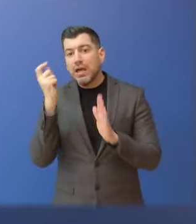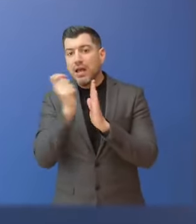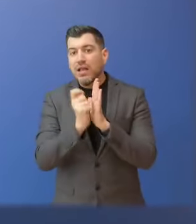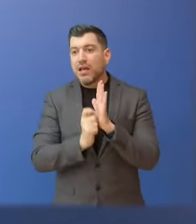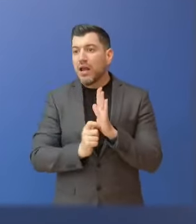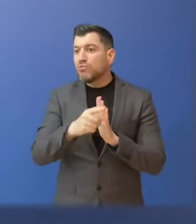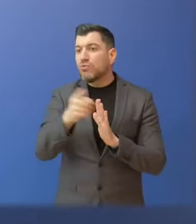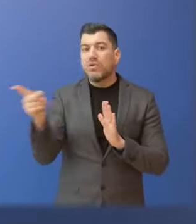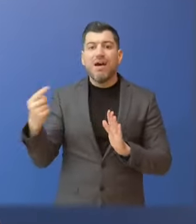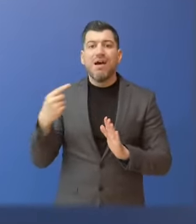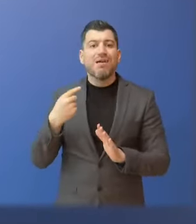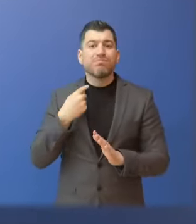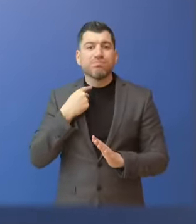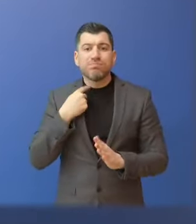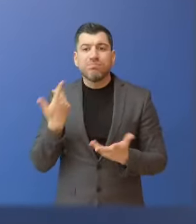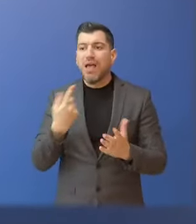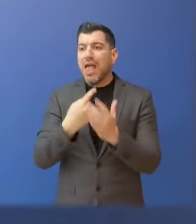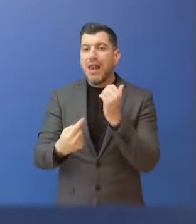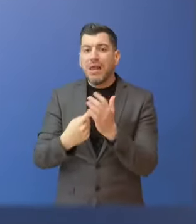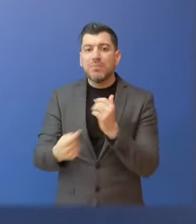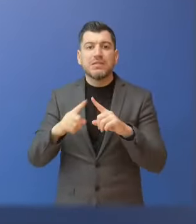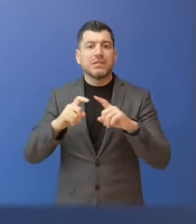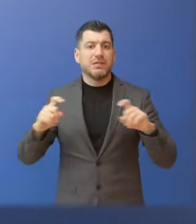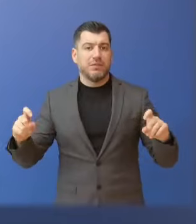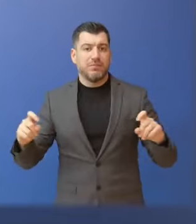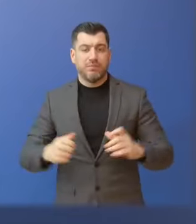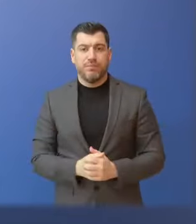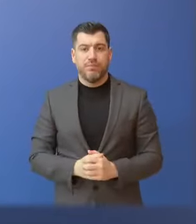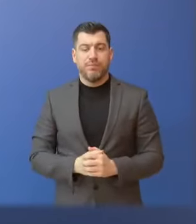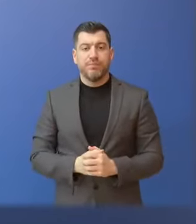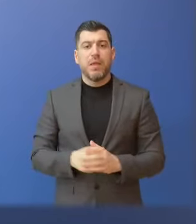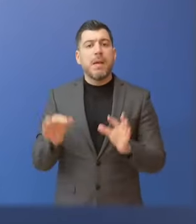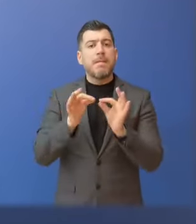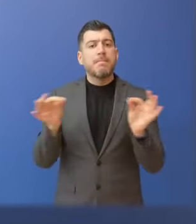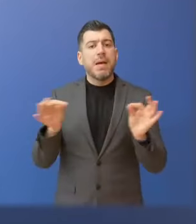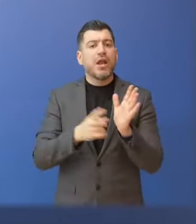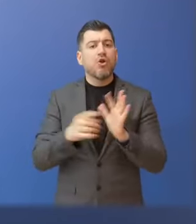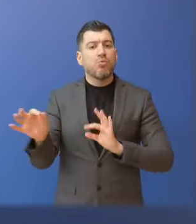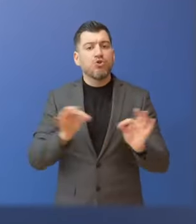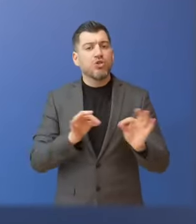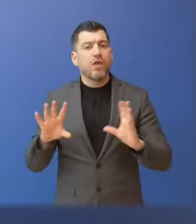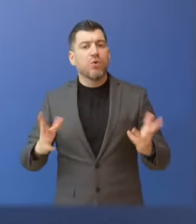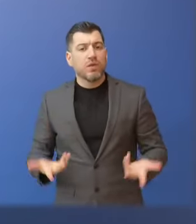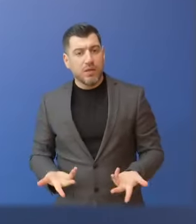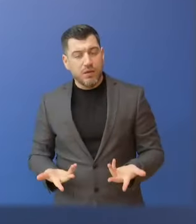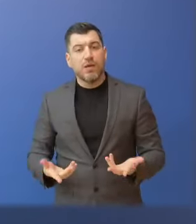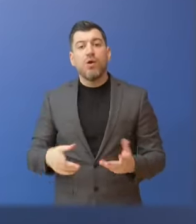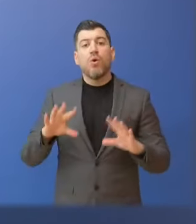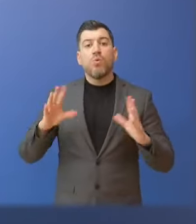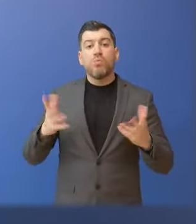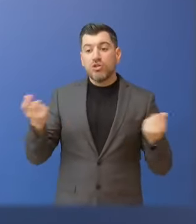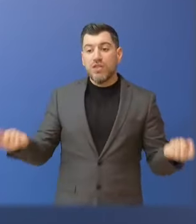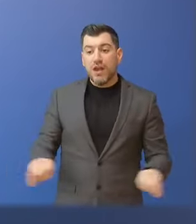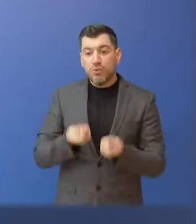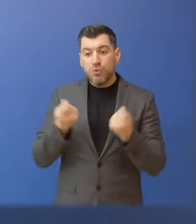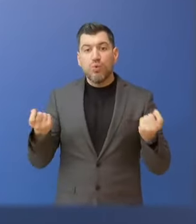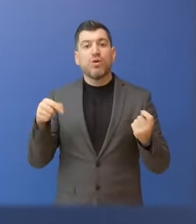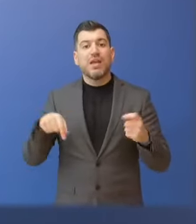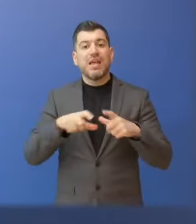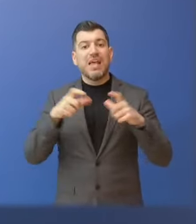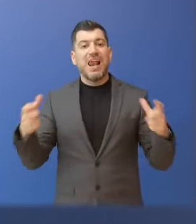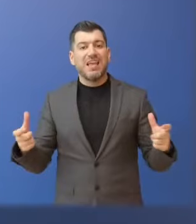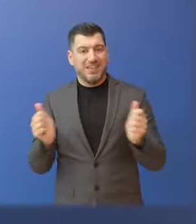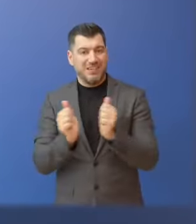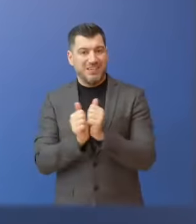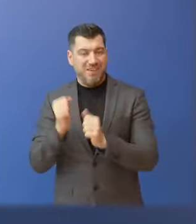τα μέτρα που προβλέπονται σστο νομοσχέδιο αφορούν μεταξύ άλλων στη ρύθμιση του πλαισίου λειτουργίας των λεσχών φιλάθλων την